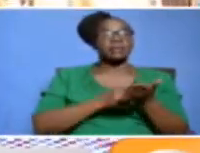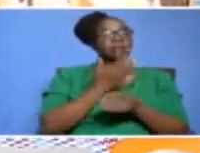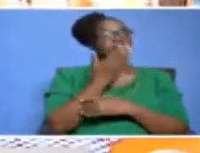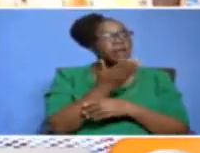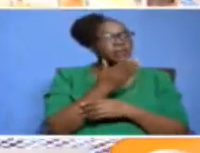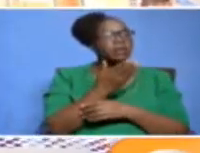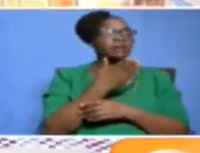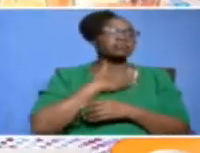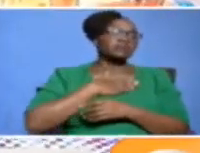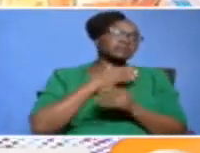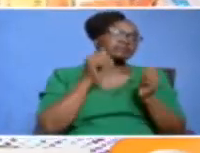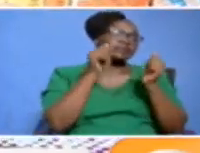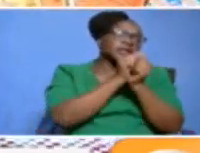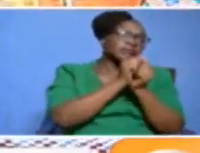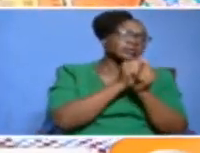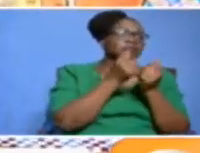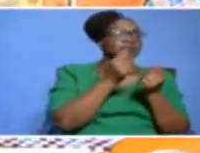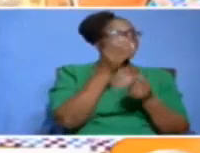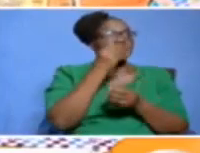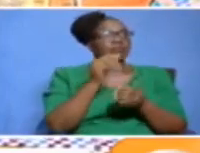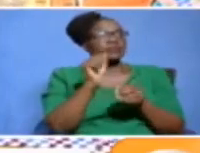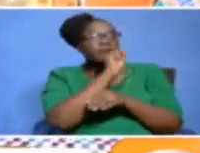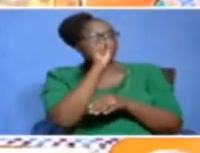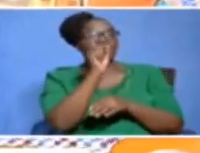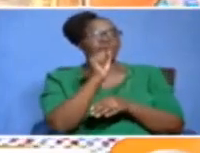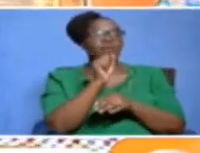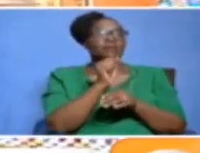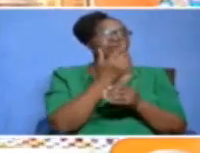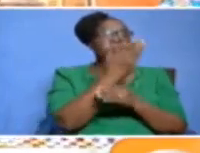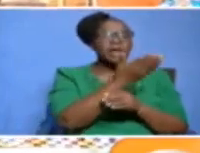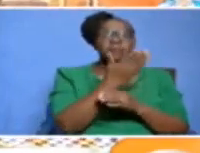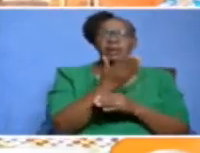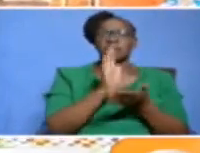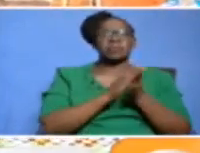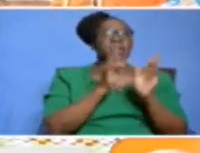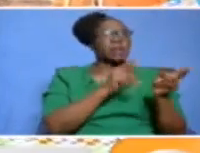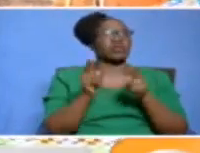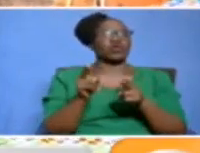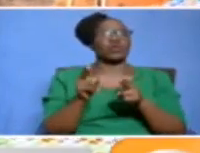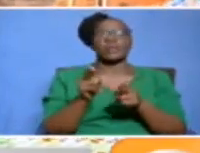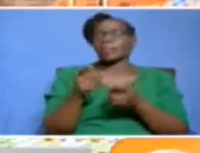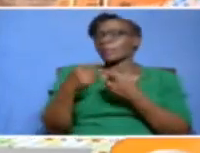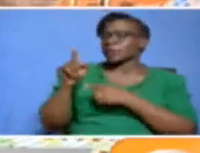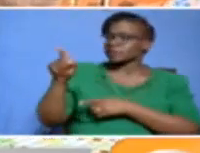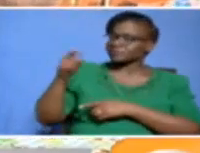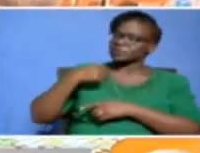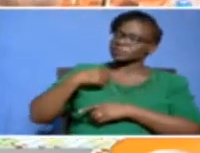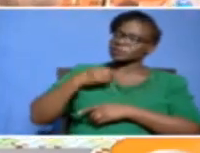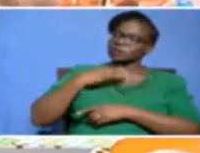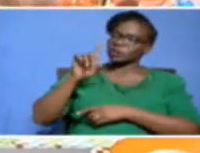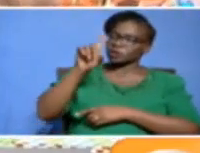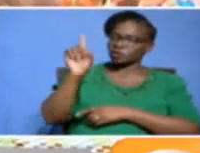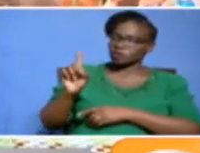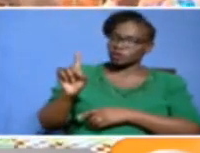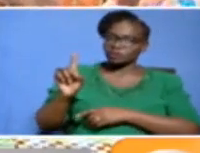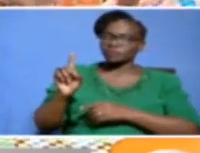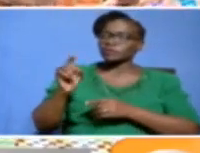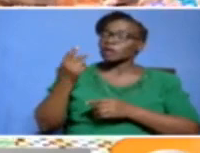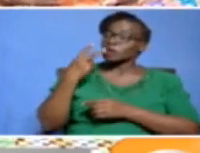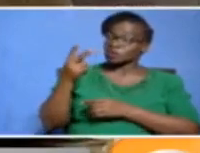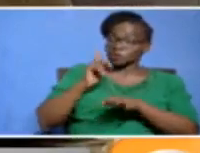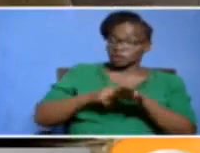10. Yaani siku hizi watoto kuomba shilingi 10 na shilingi 5 ni jambo la kawaida. Kuna swali naweza kuuliza hapa kwamba hao watoto